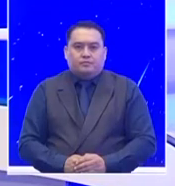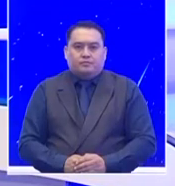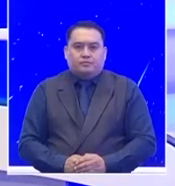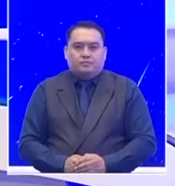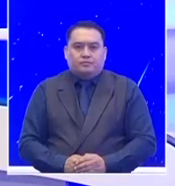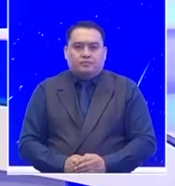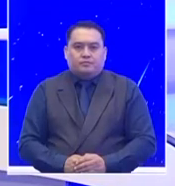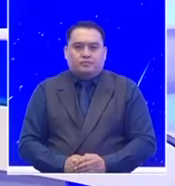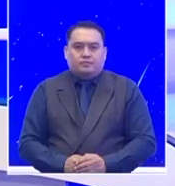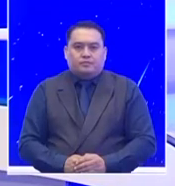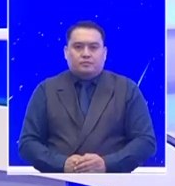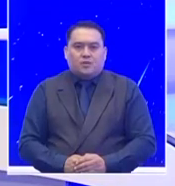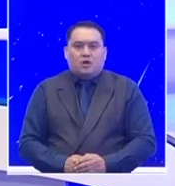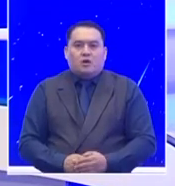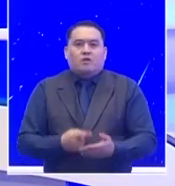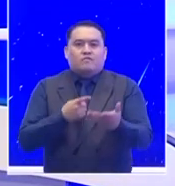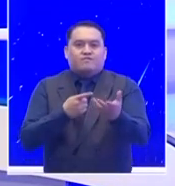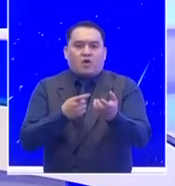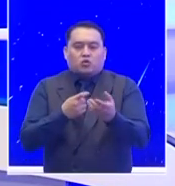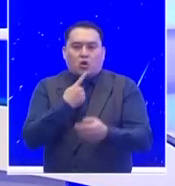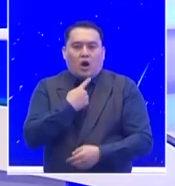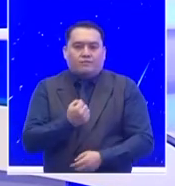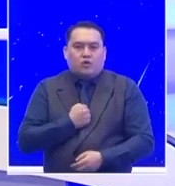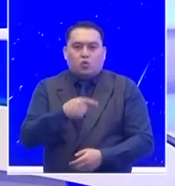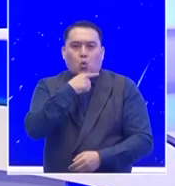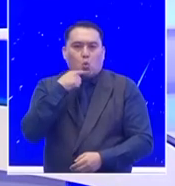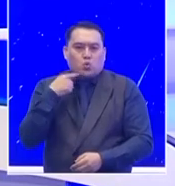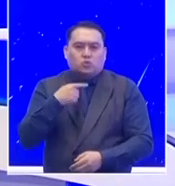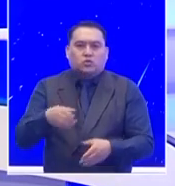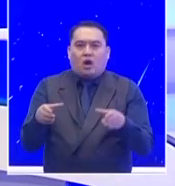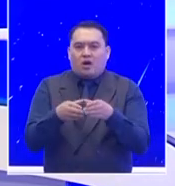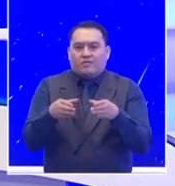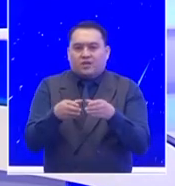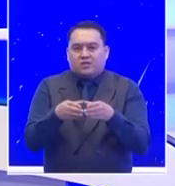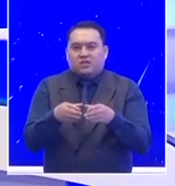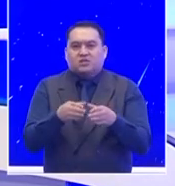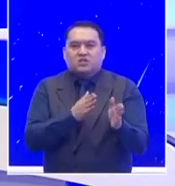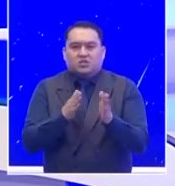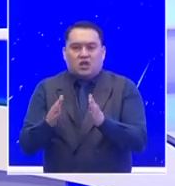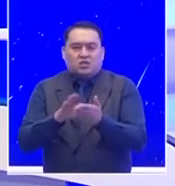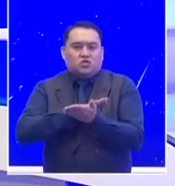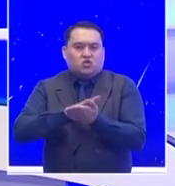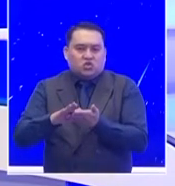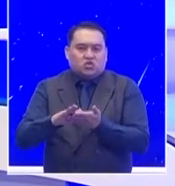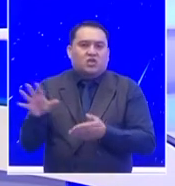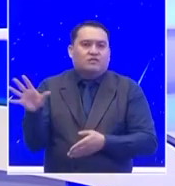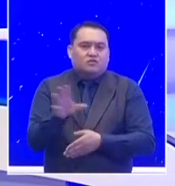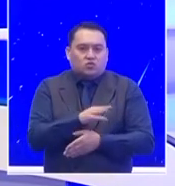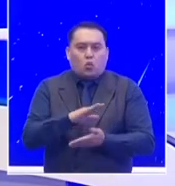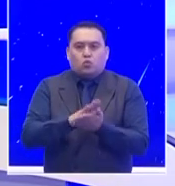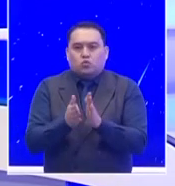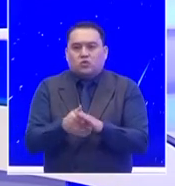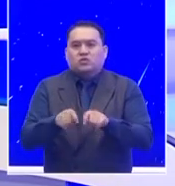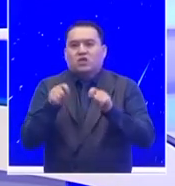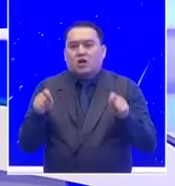Двойной периметр безопасности, вооруженные бойцы Росгвардии, системы дезинфекции и очистных сооружений. Такие